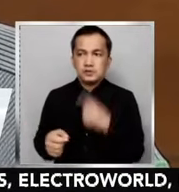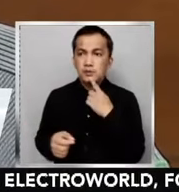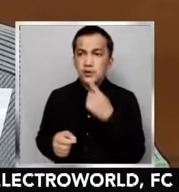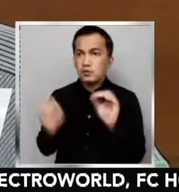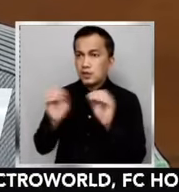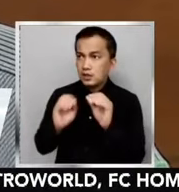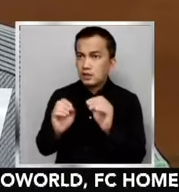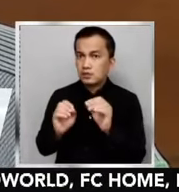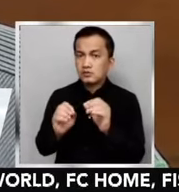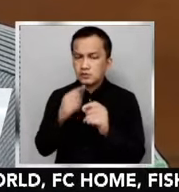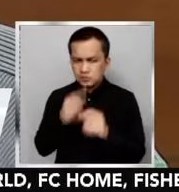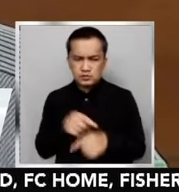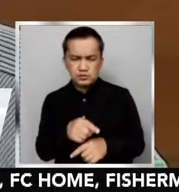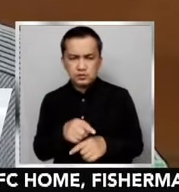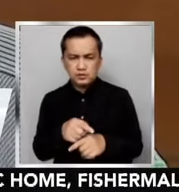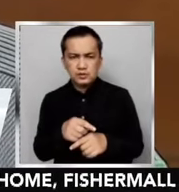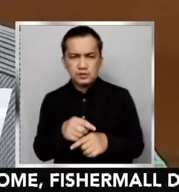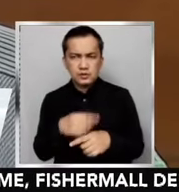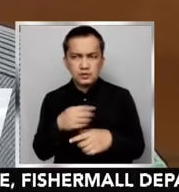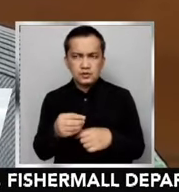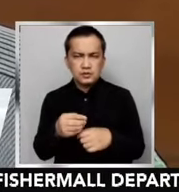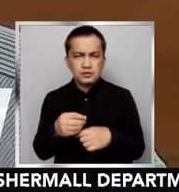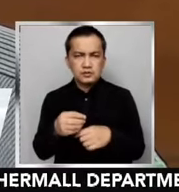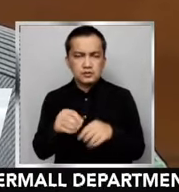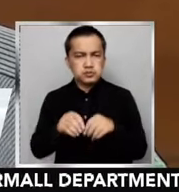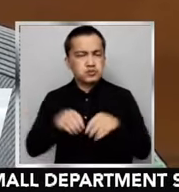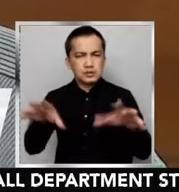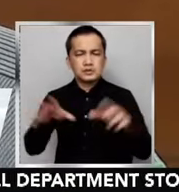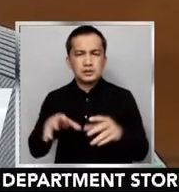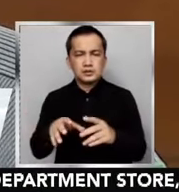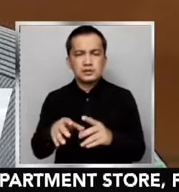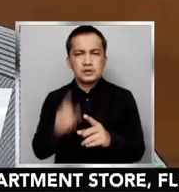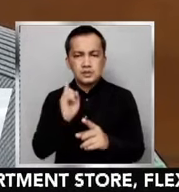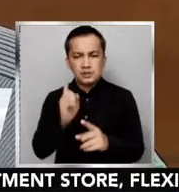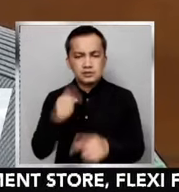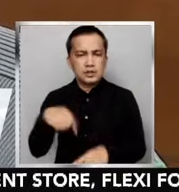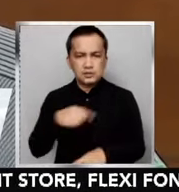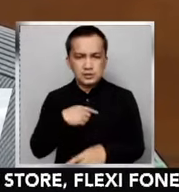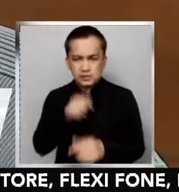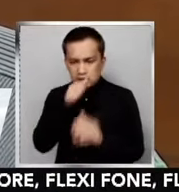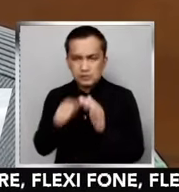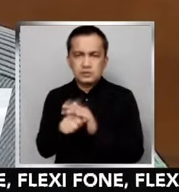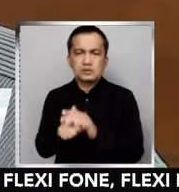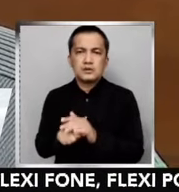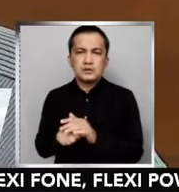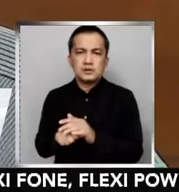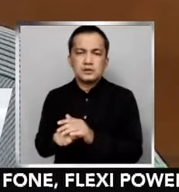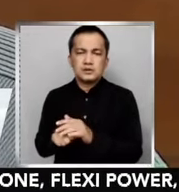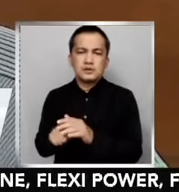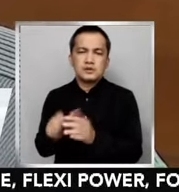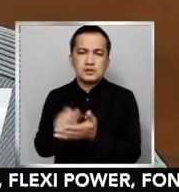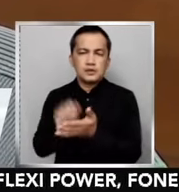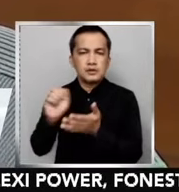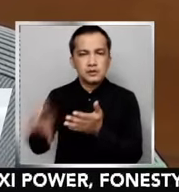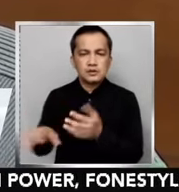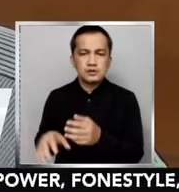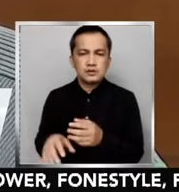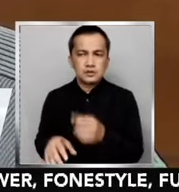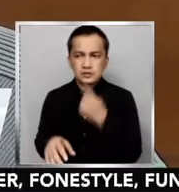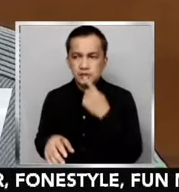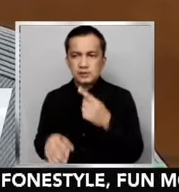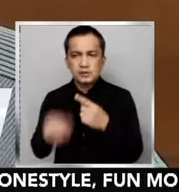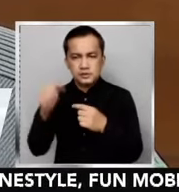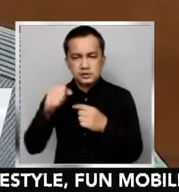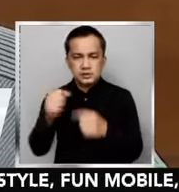tol pag lumabas siya puputok tayo eh sabi itago na lang i-dispose na lang sabi nung isa I hospital hindi